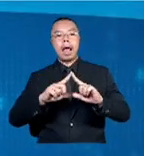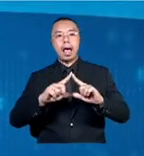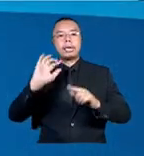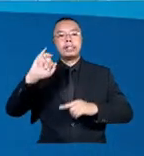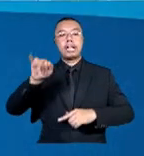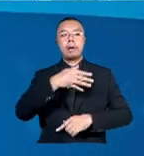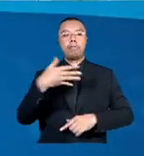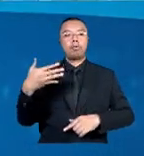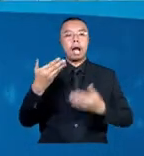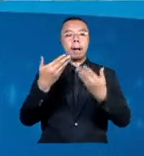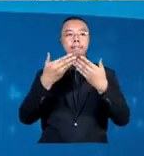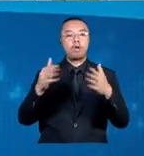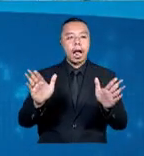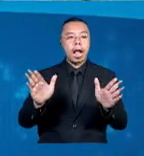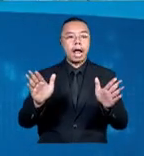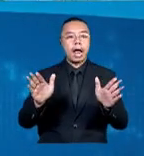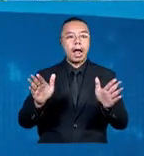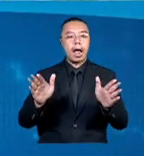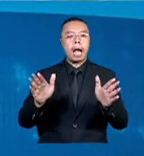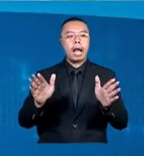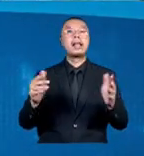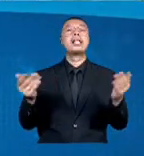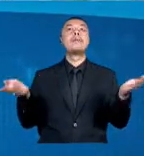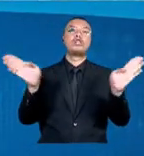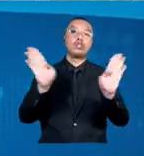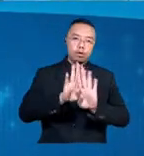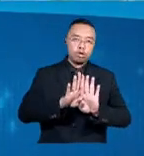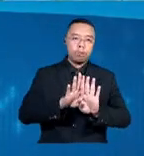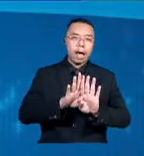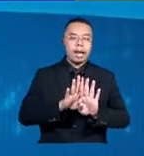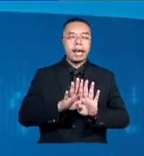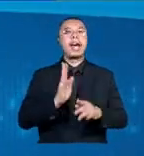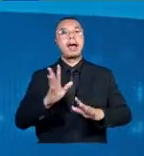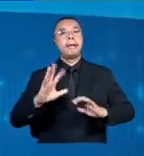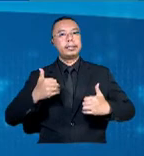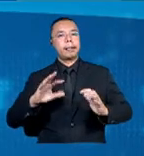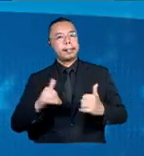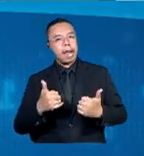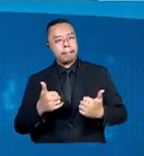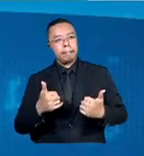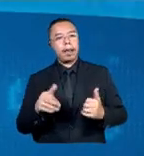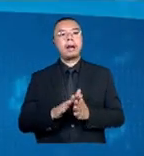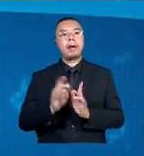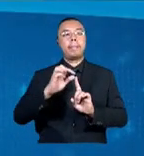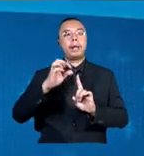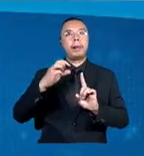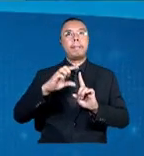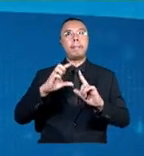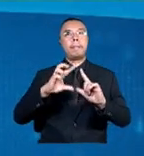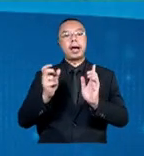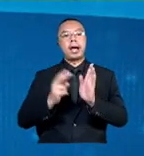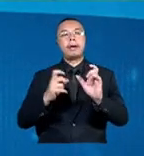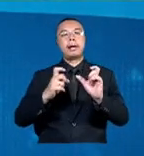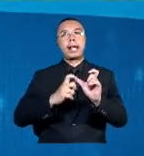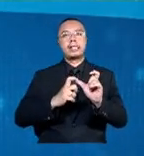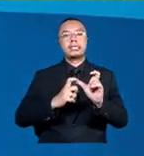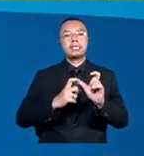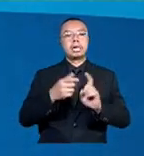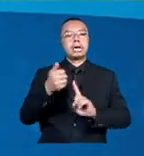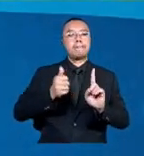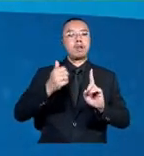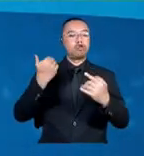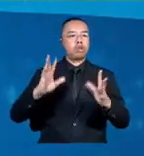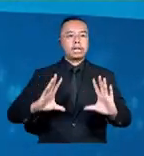Jayapura, pembukaan dan penutupannya. Dan persiapan-persiapan PEPANAS 16 kami sudah